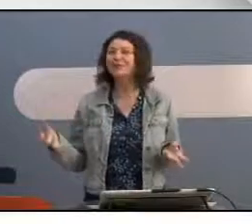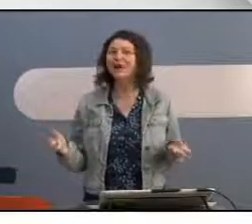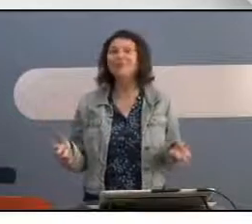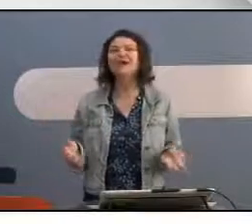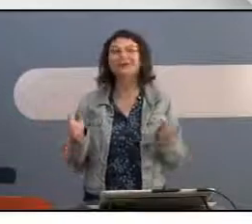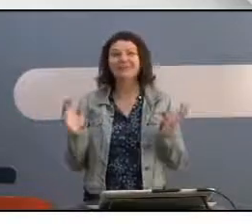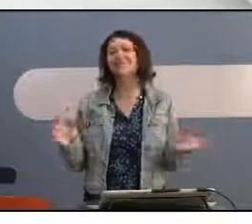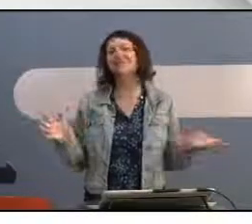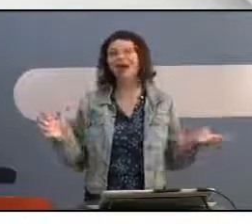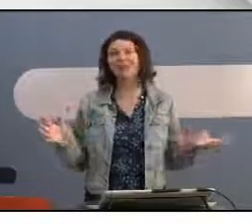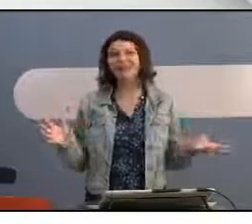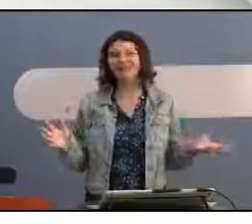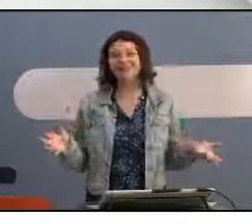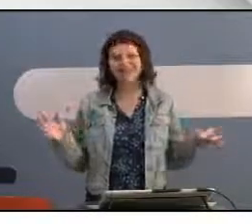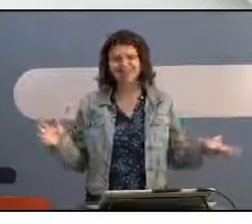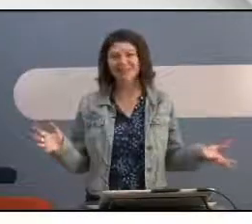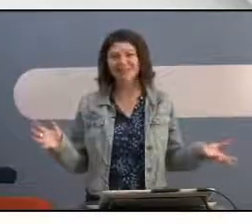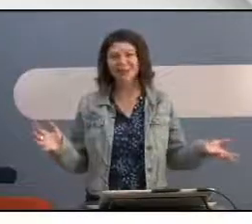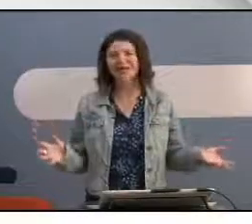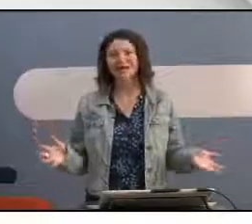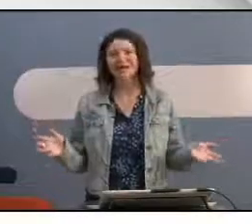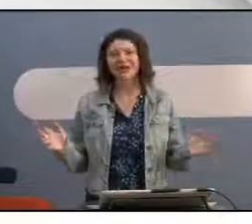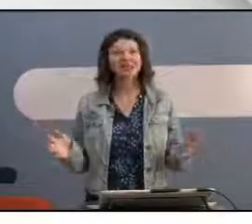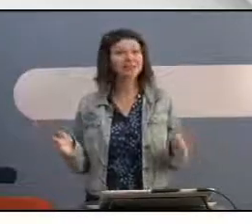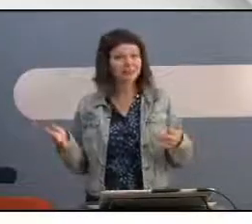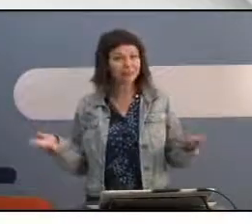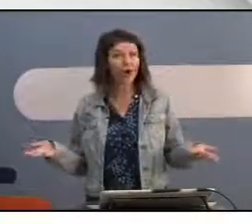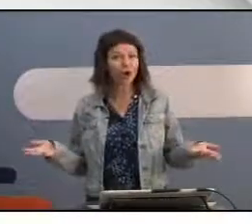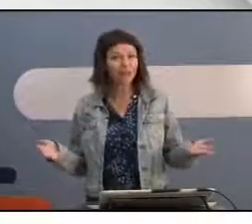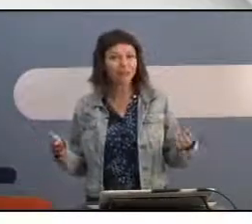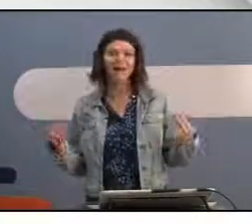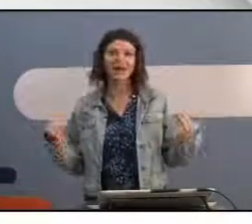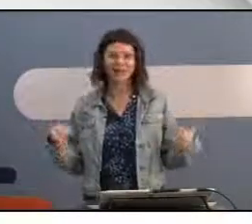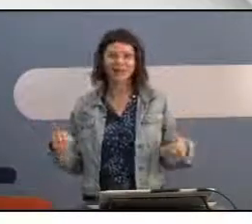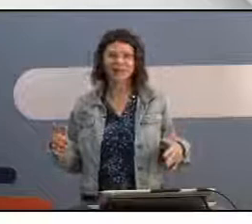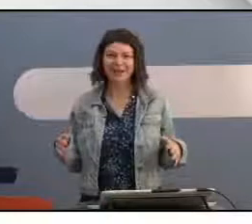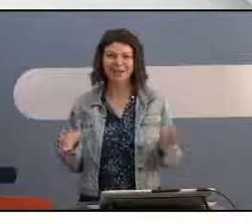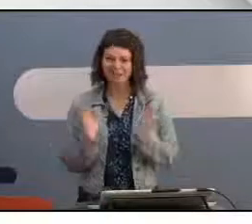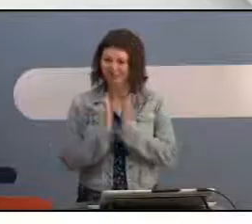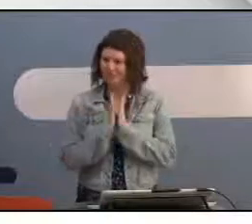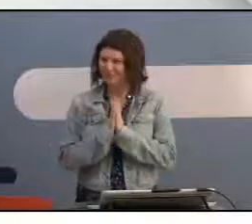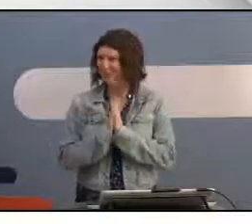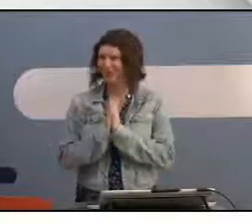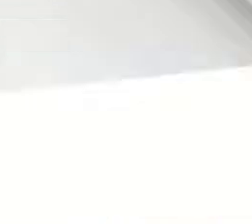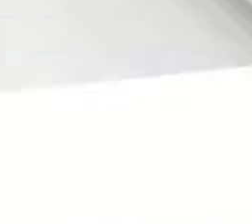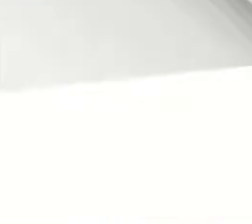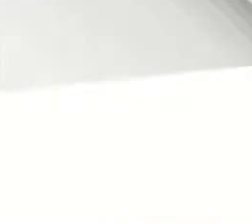הפתעות ודברים מרתקים ומעניינים. אז תחזרו, נתראות אחרי ההפסקה.